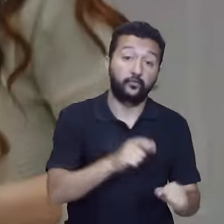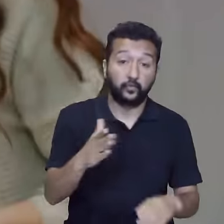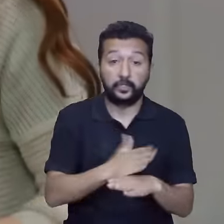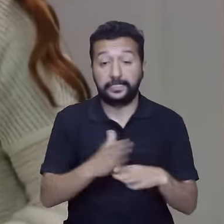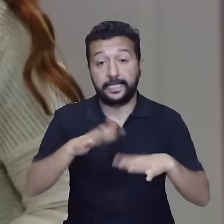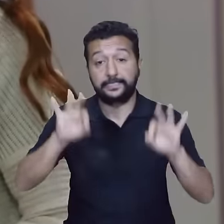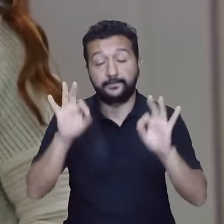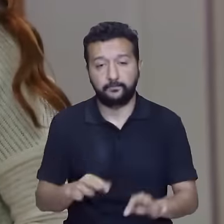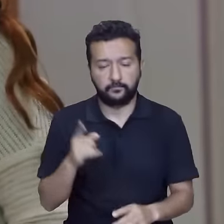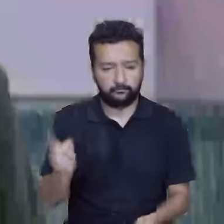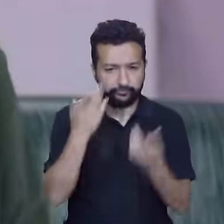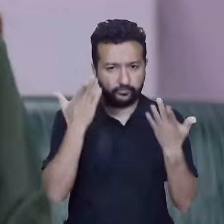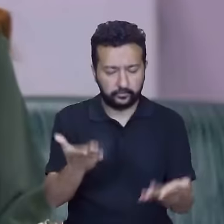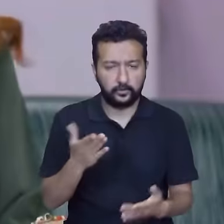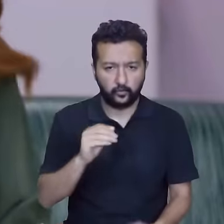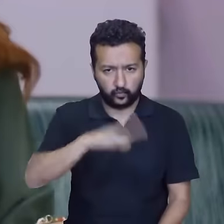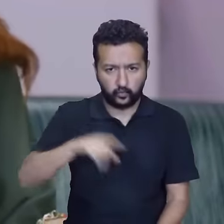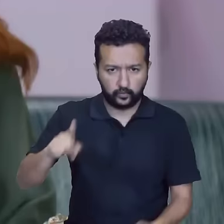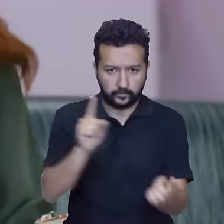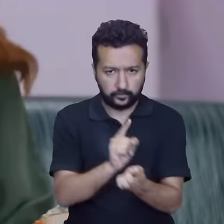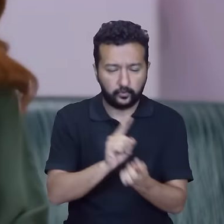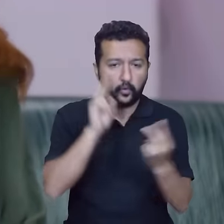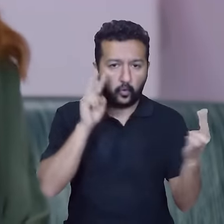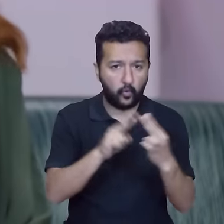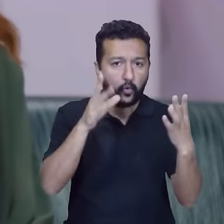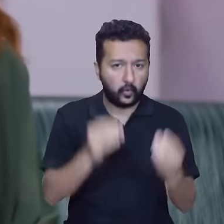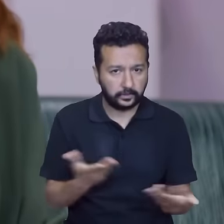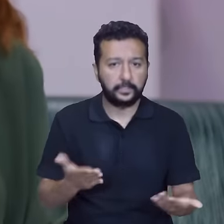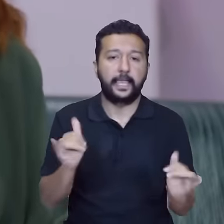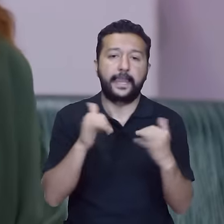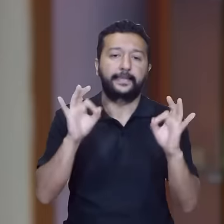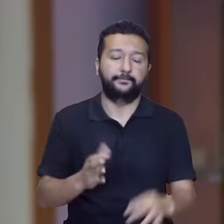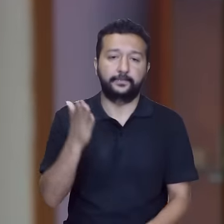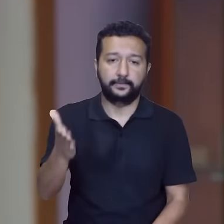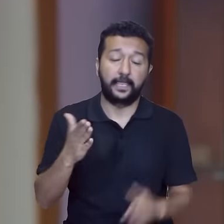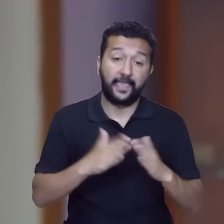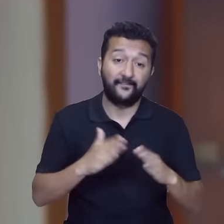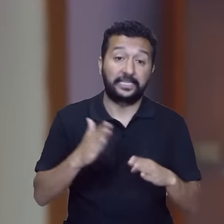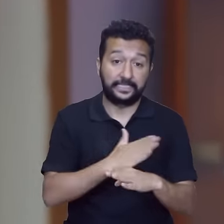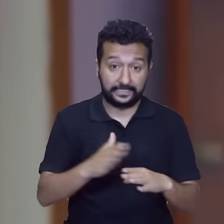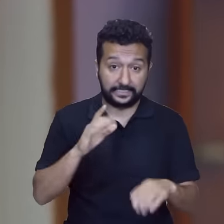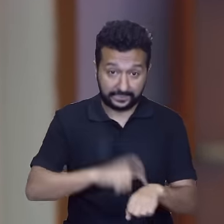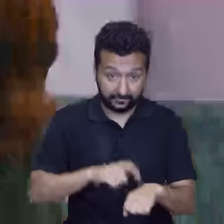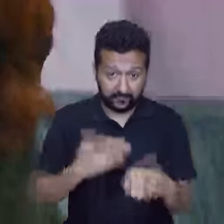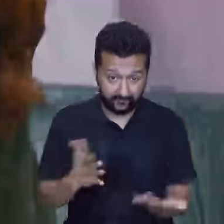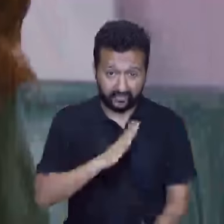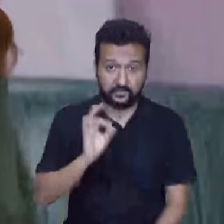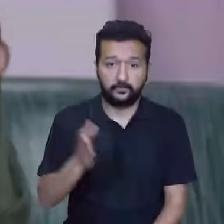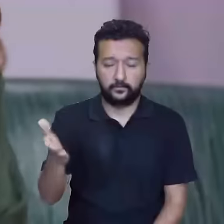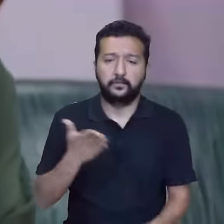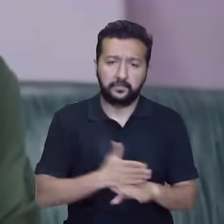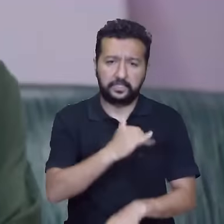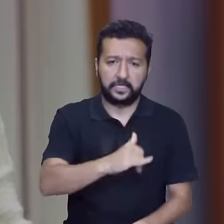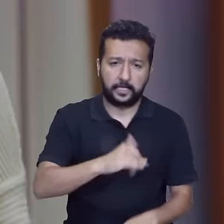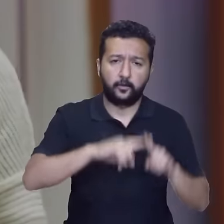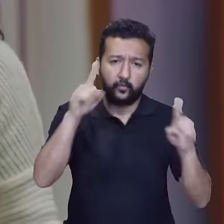çeyiz düzmüş de. Allah Allah. Ya çocuklar birbirlerinin yüzünü görseler bayram edecekler. Eve çeyize sıra mı gelir canım? Zaten